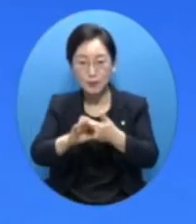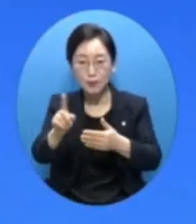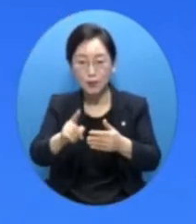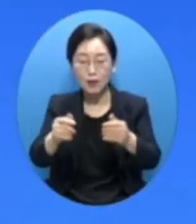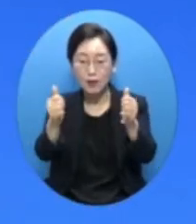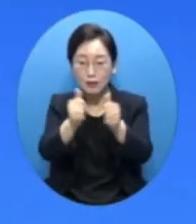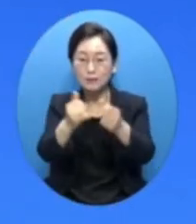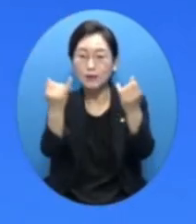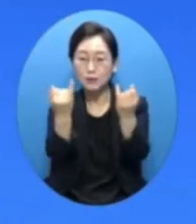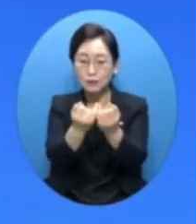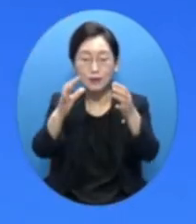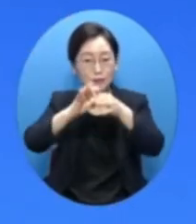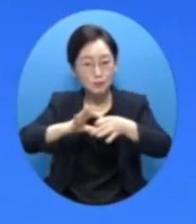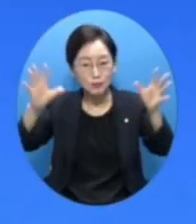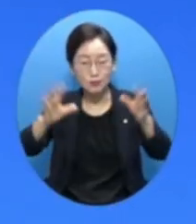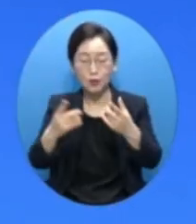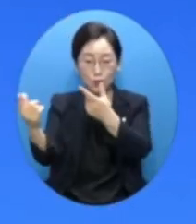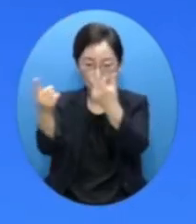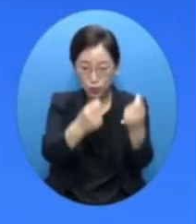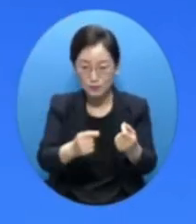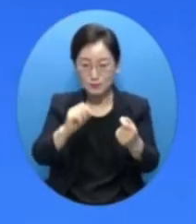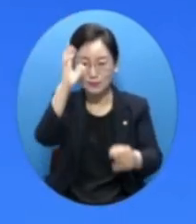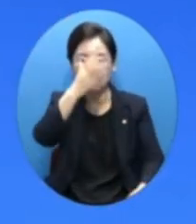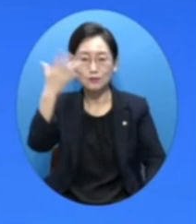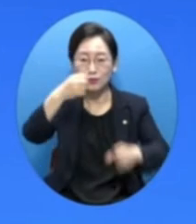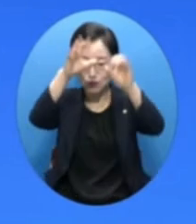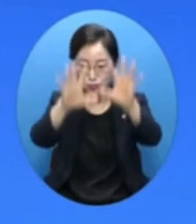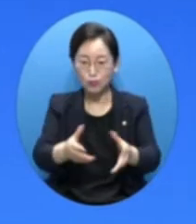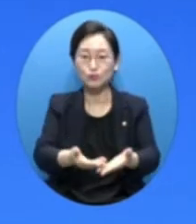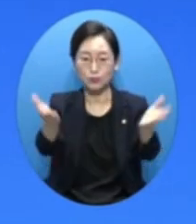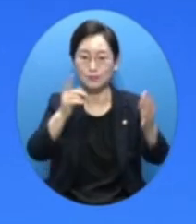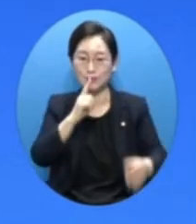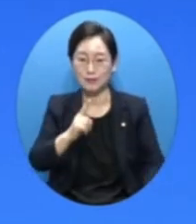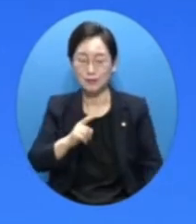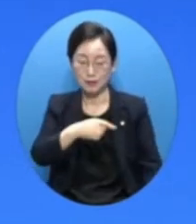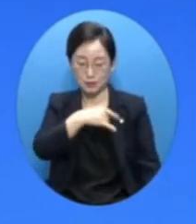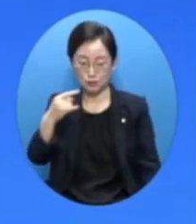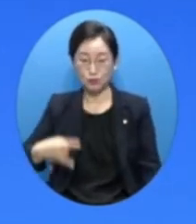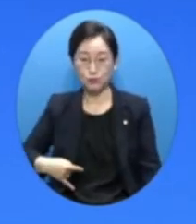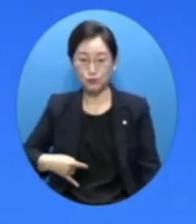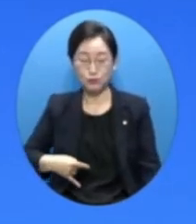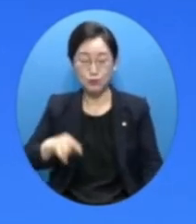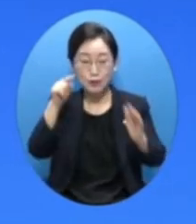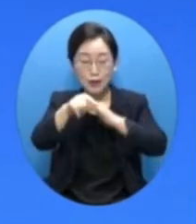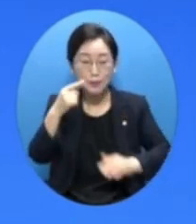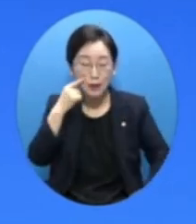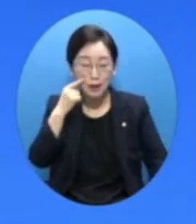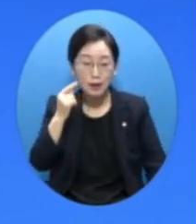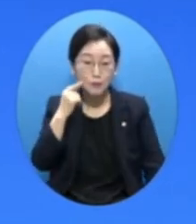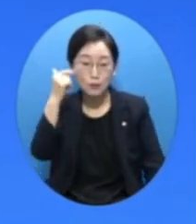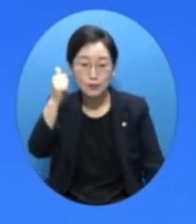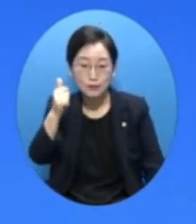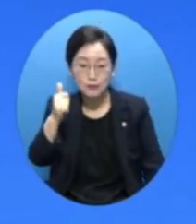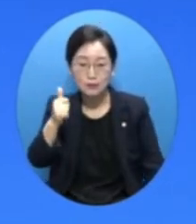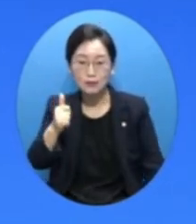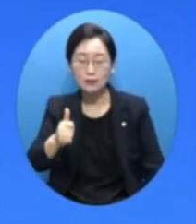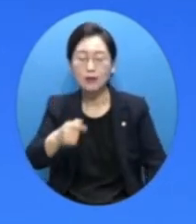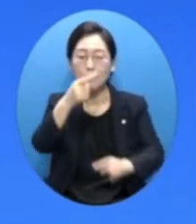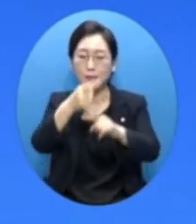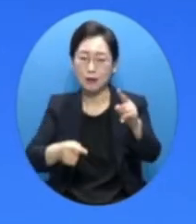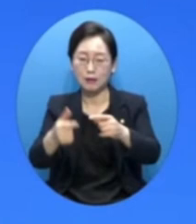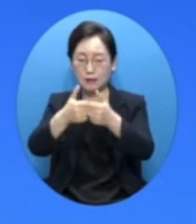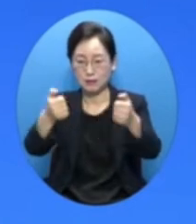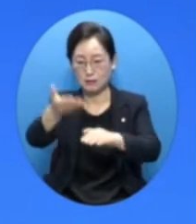남종과 여종 구분없이 똑같이 성령을 부어주겠다. 그래서 중국의 목회자의 절반이 여자입니다. 지하교회 목회자